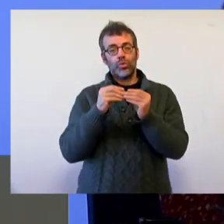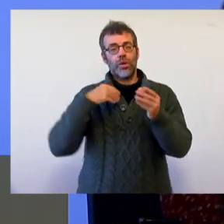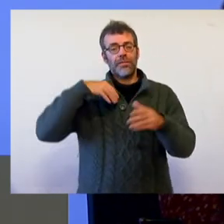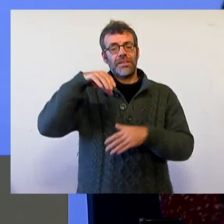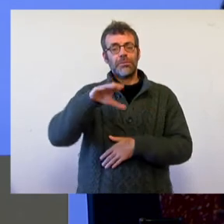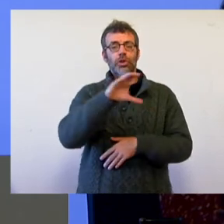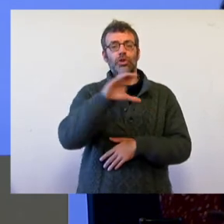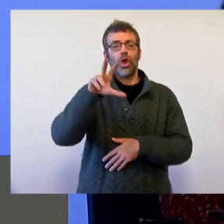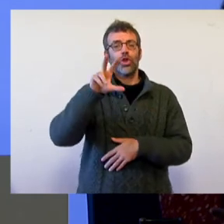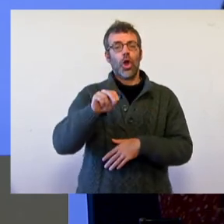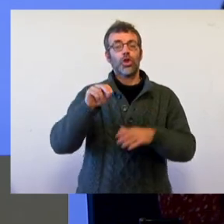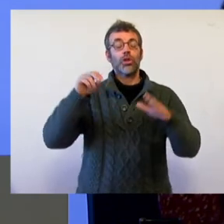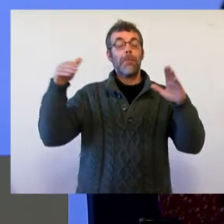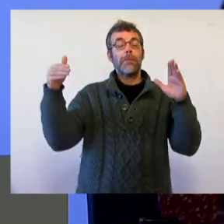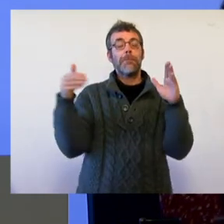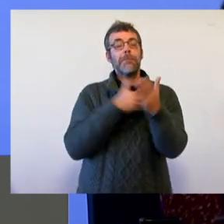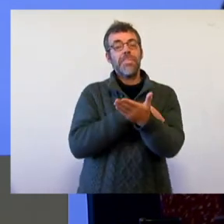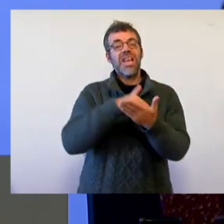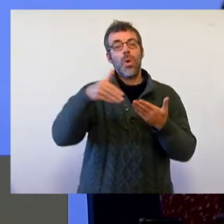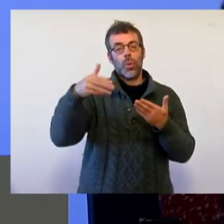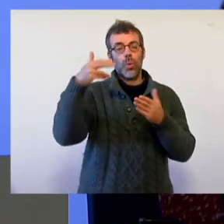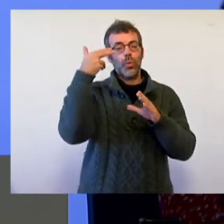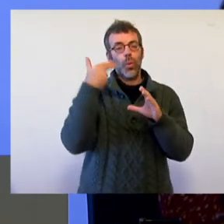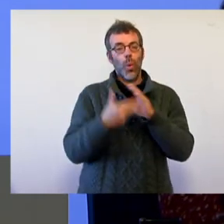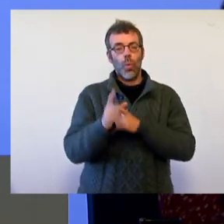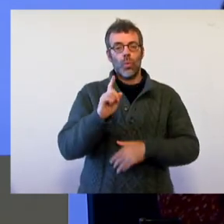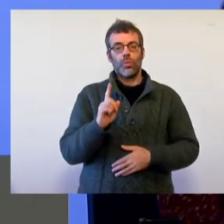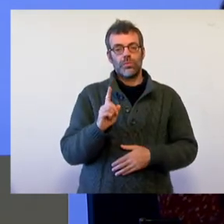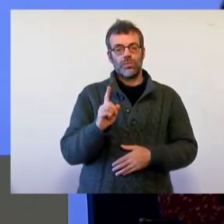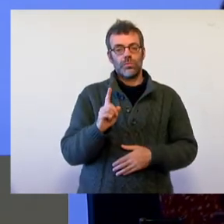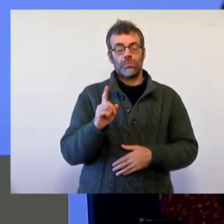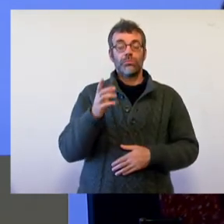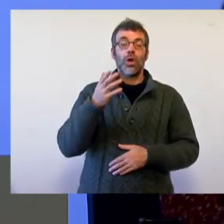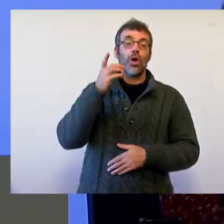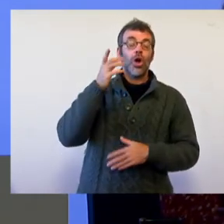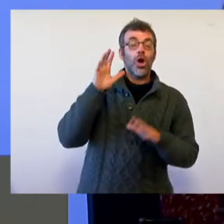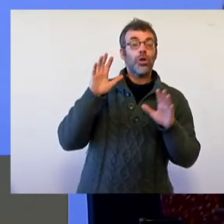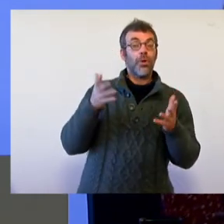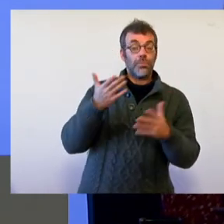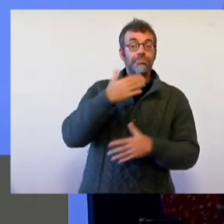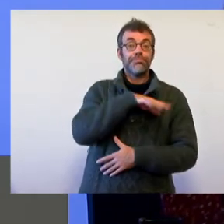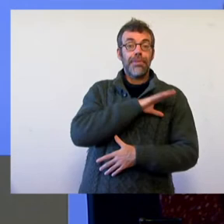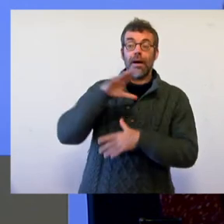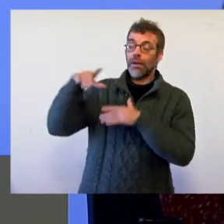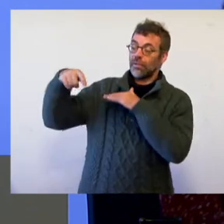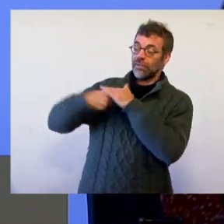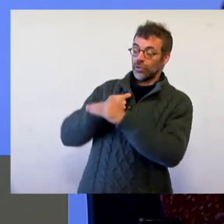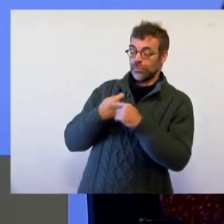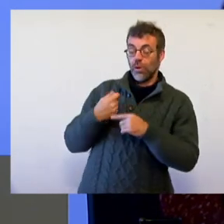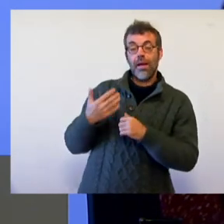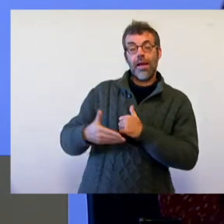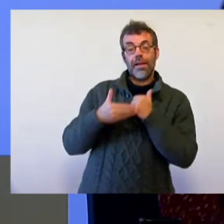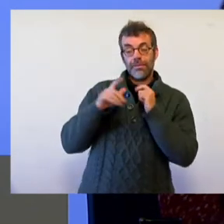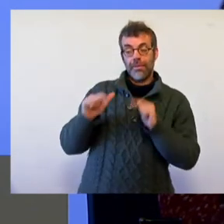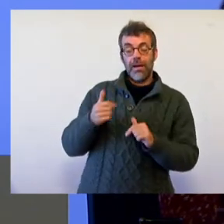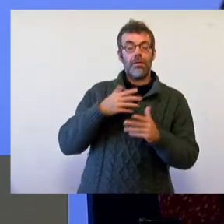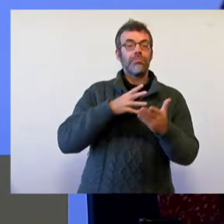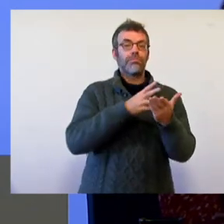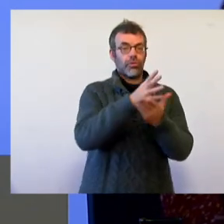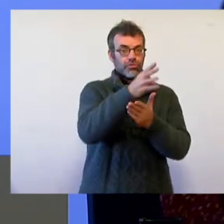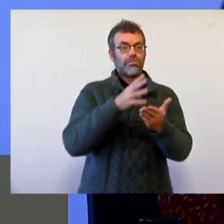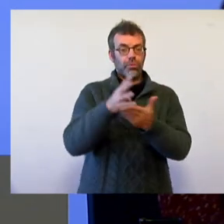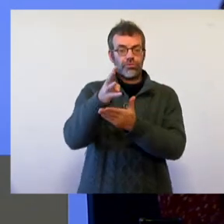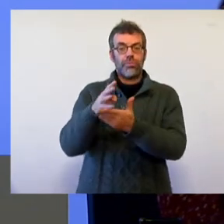choix, investir, parce que nous sommes aidés sur un certain nombre de projets. S'il n'y a pas de projet, nous n'avons pas d'aide. Et